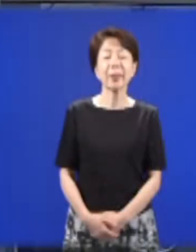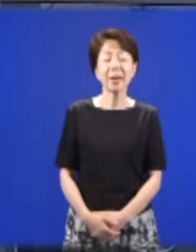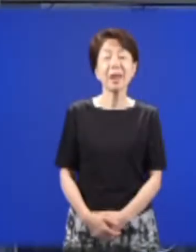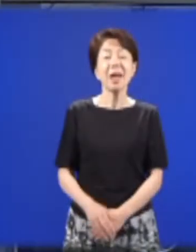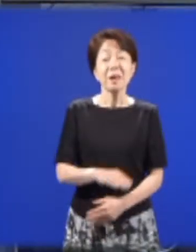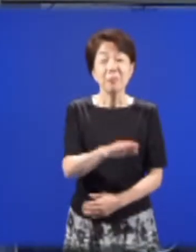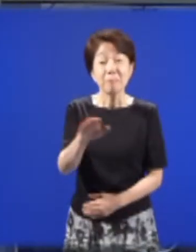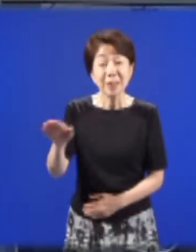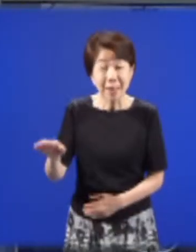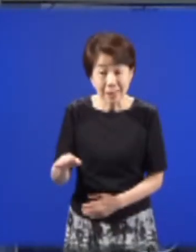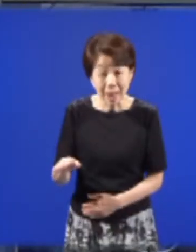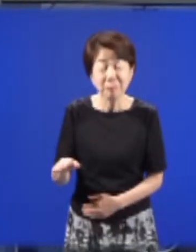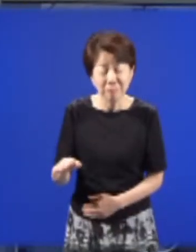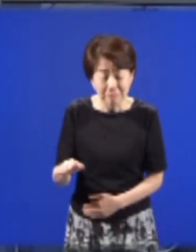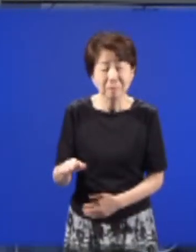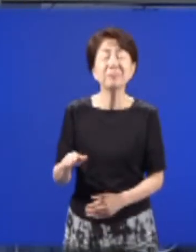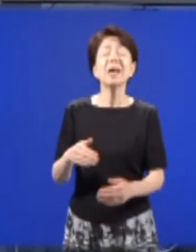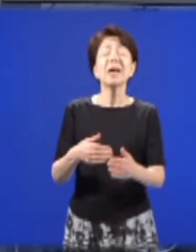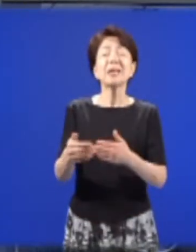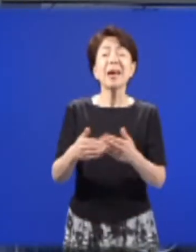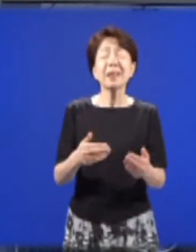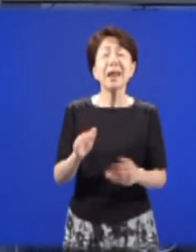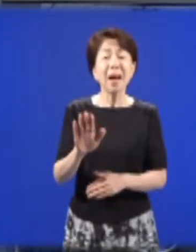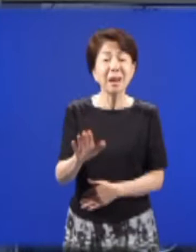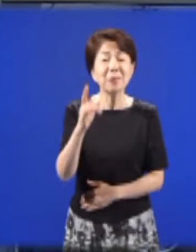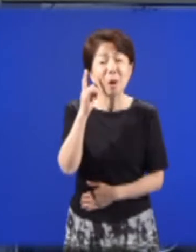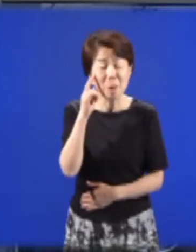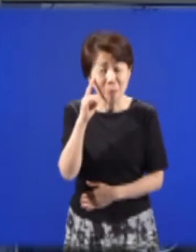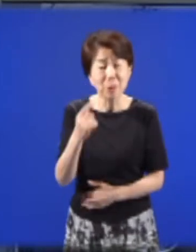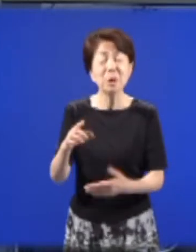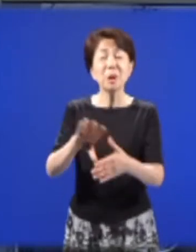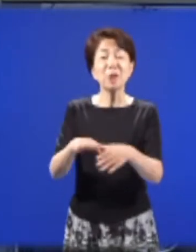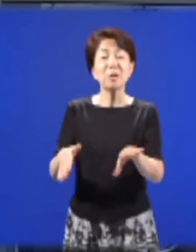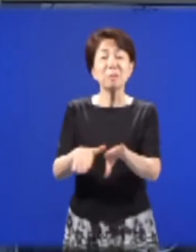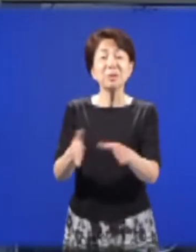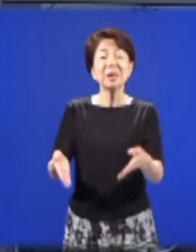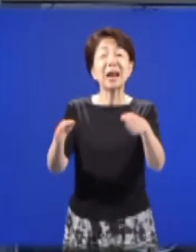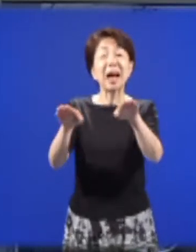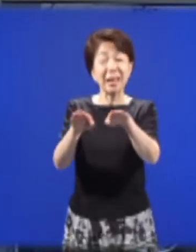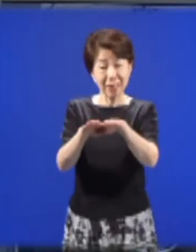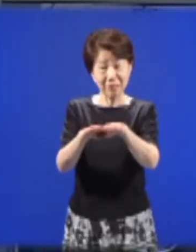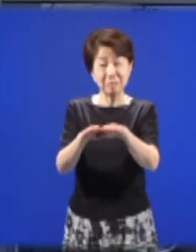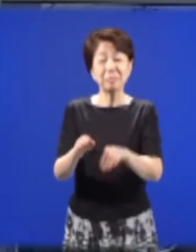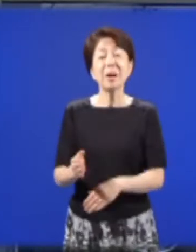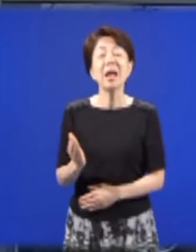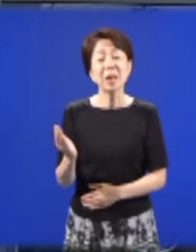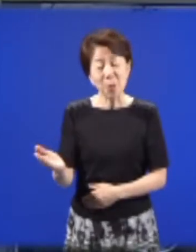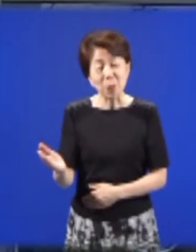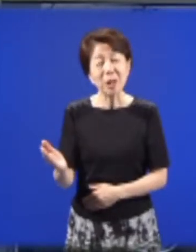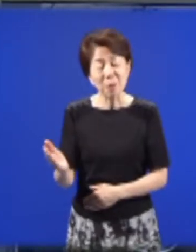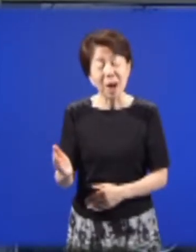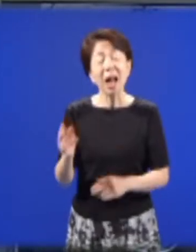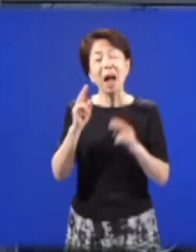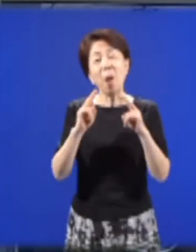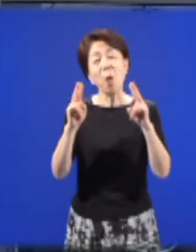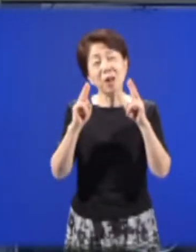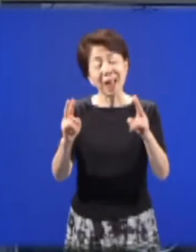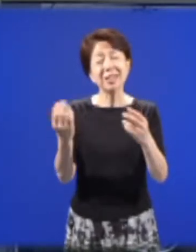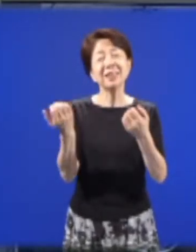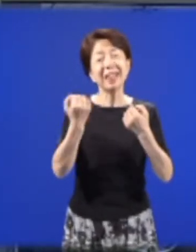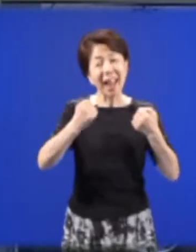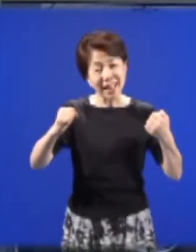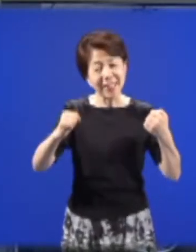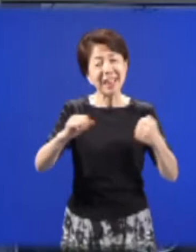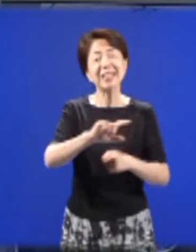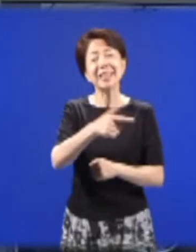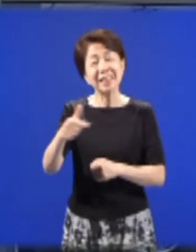さて皆さんもうおなじみの文化会館、ここでは音楽の演奏や演劇の上演などさまざま